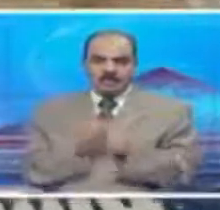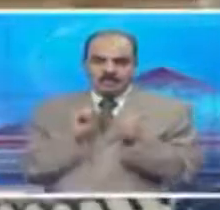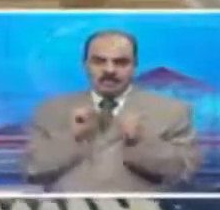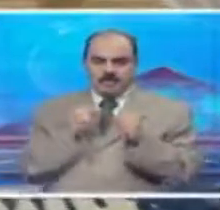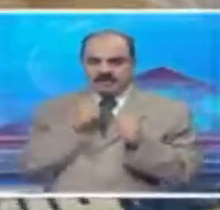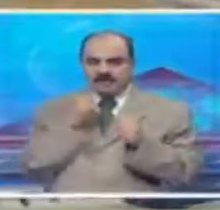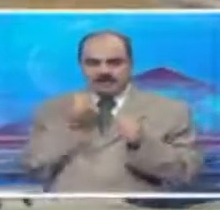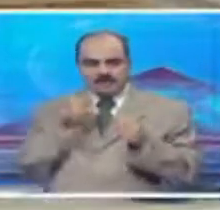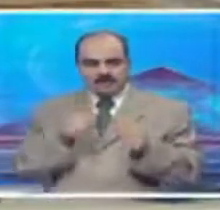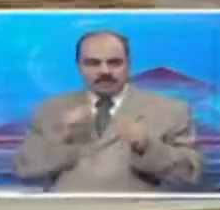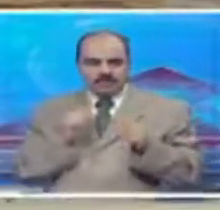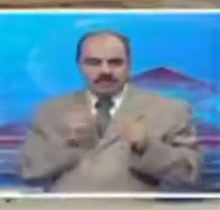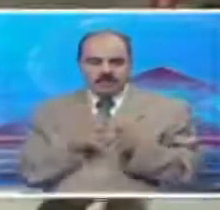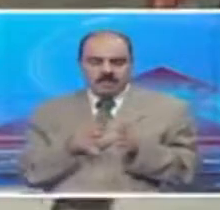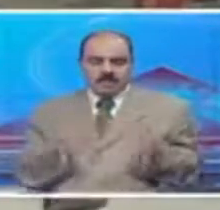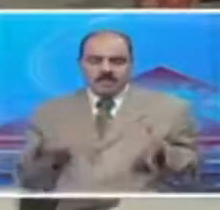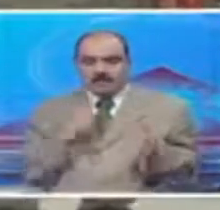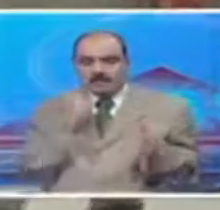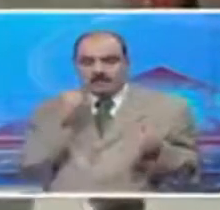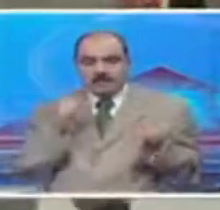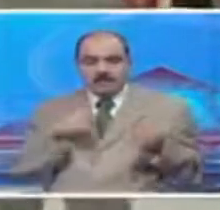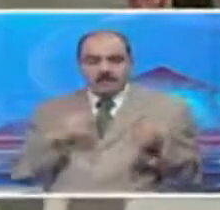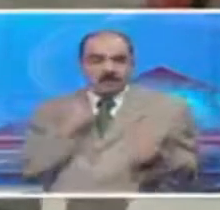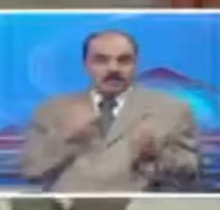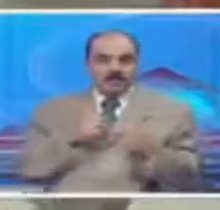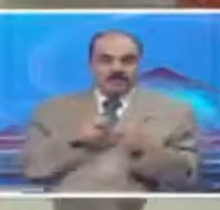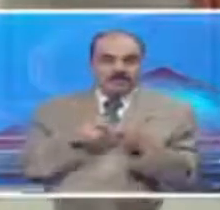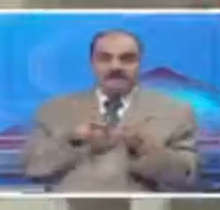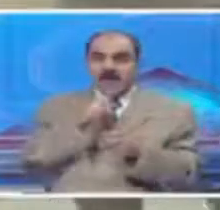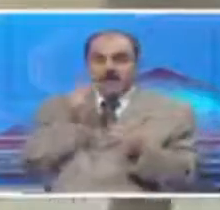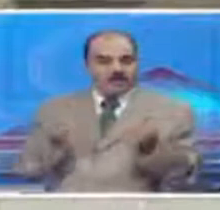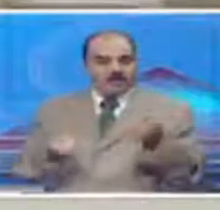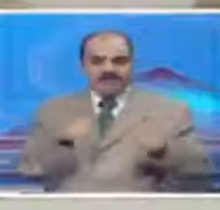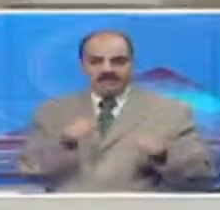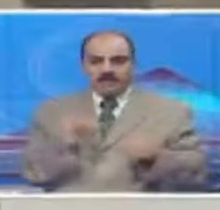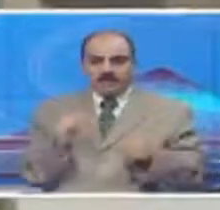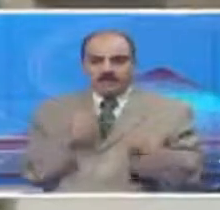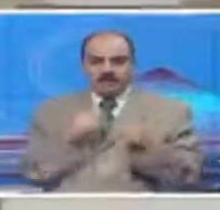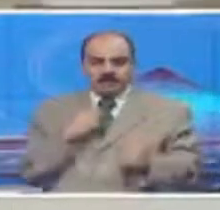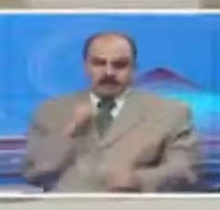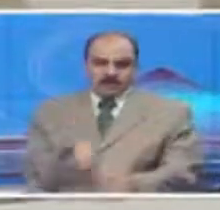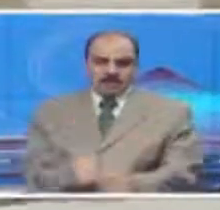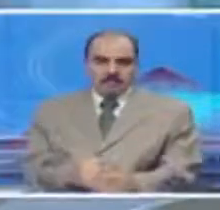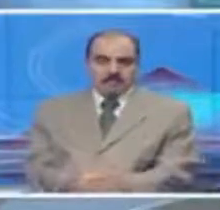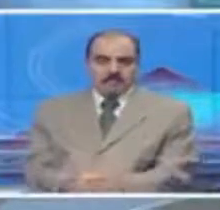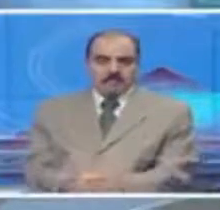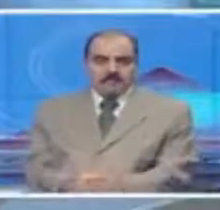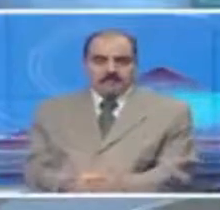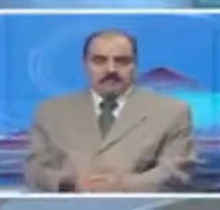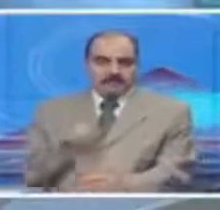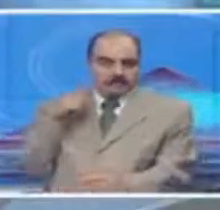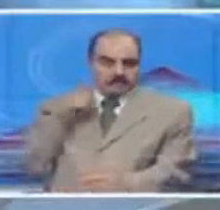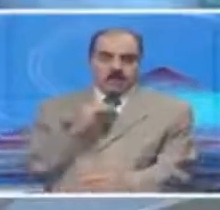كورونا التي تسببت في إلغاء كثير من المعارض والمؤتمرات الدولية في بلدان العالم المختلفة. ده تحدي كبير